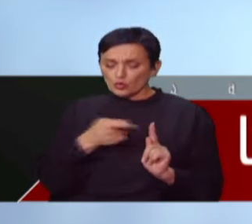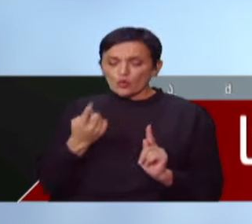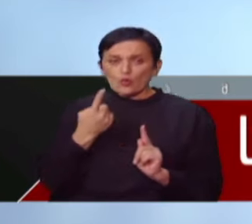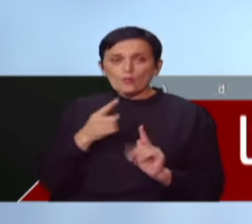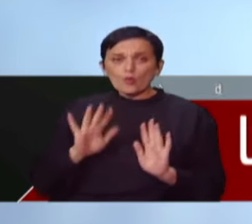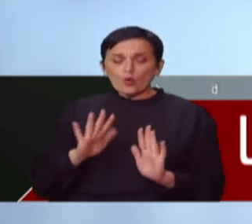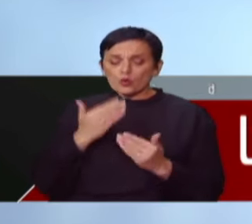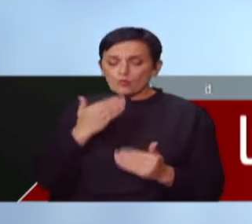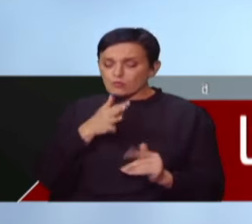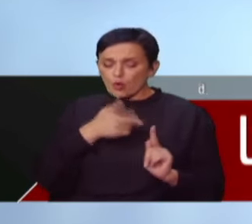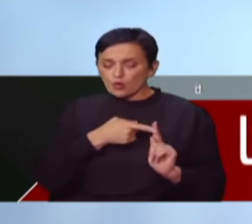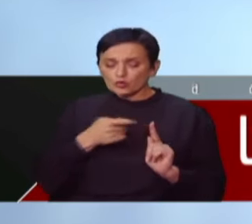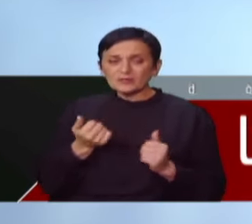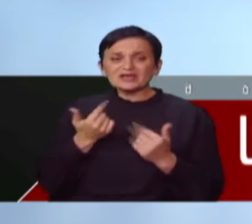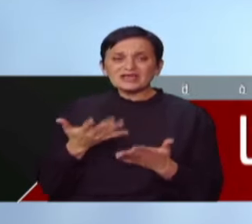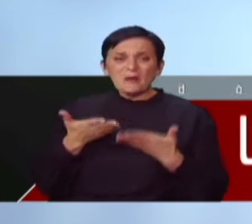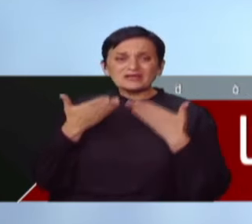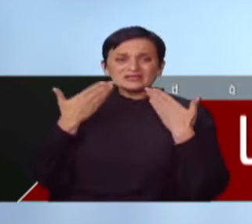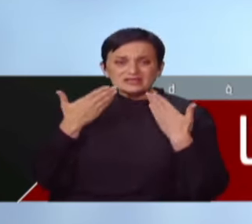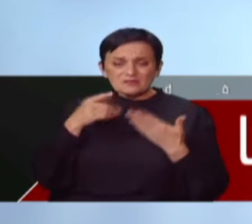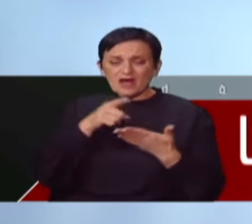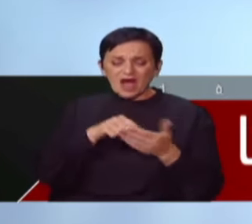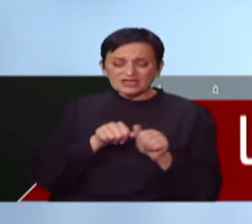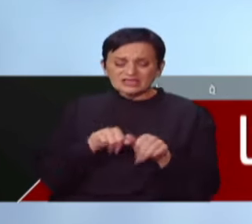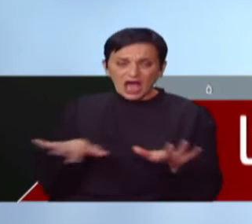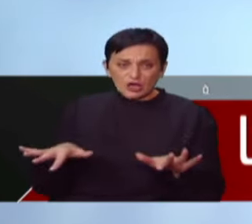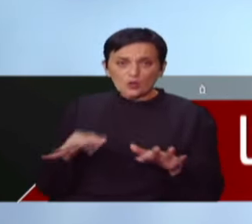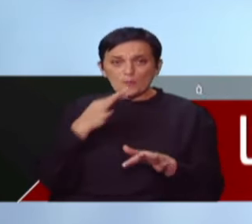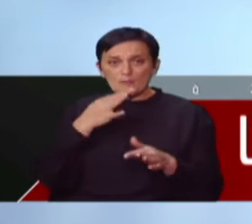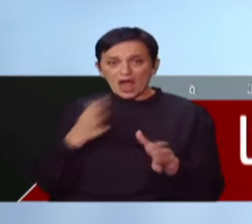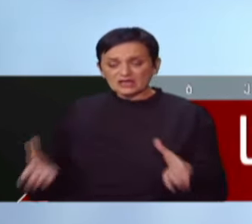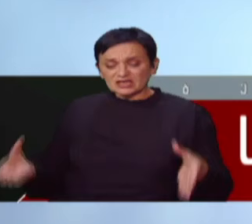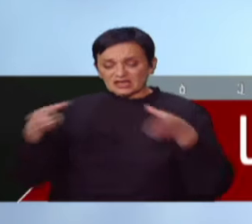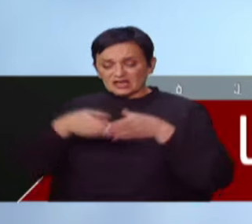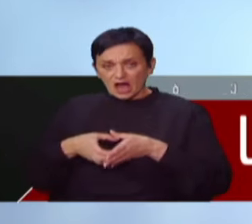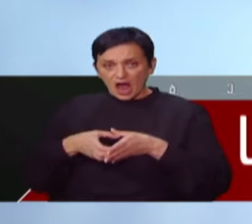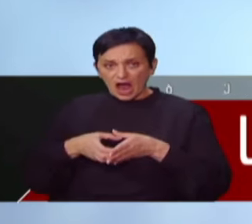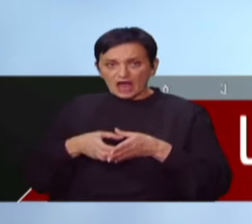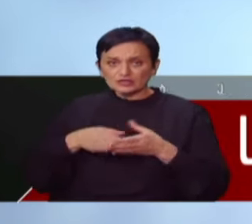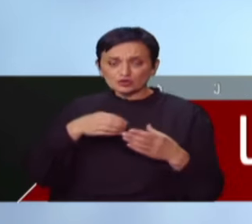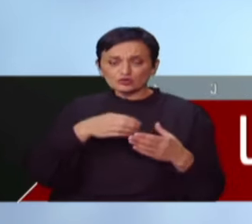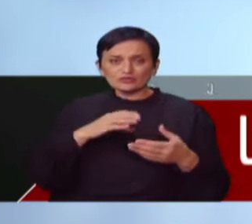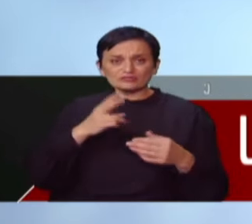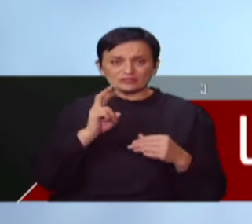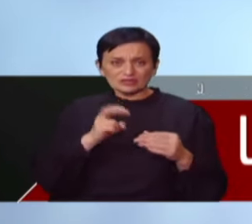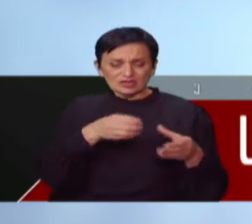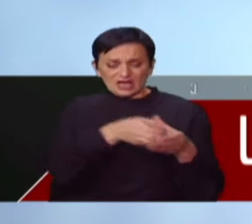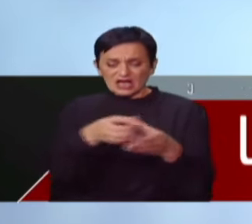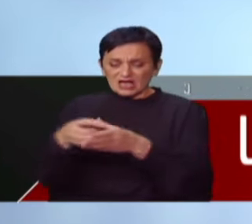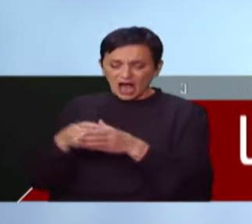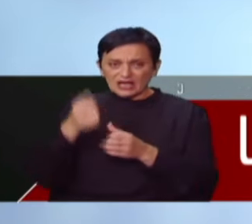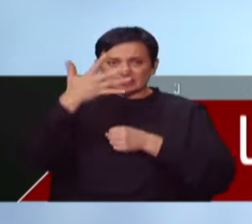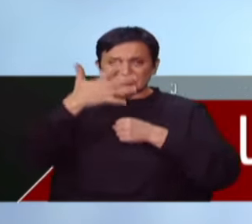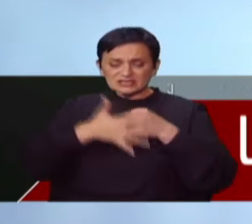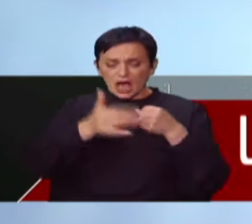ბოლო წლებია, რომ რამდენ მარტი უმაღრობებათაც არ უნდა დაიშალონ, შემდეგ როგორც არ უნდა გაერთიანდნენ, როგორც არ უნდა გადაჯგუფდნენ, რამდენი ცენტრიც არ